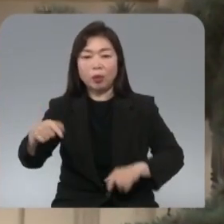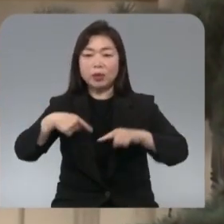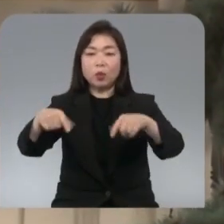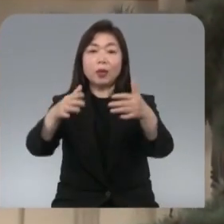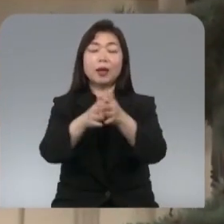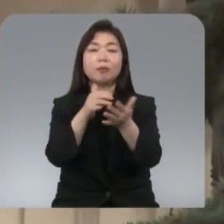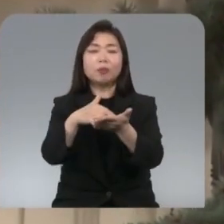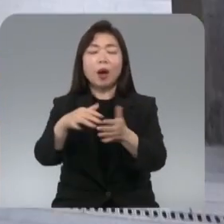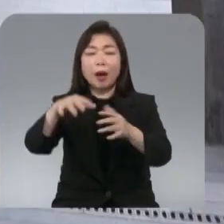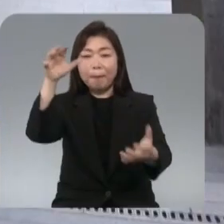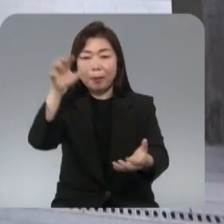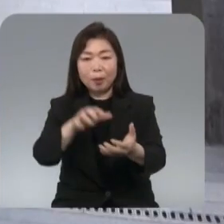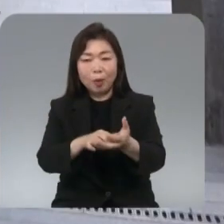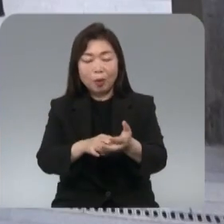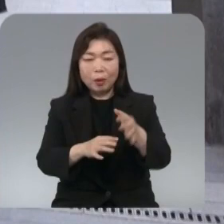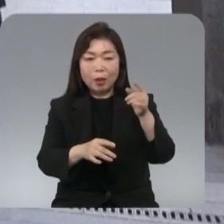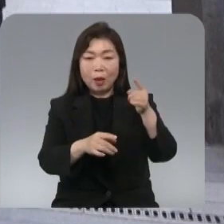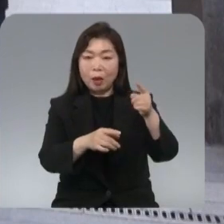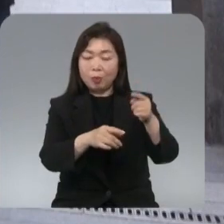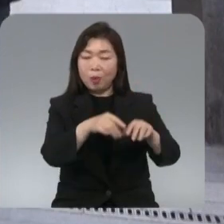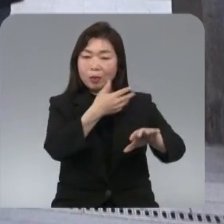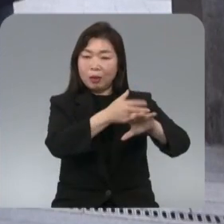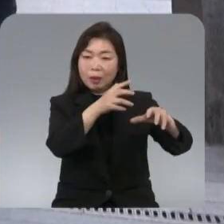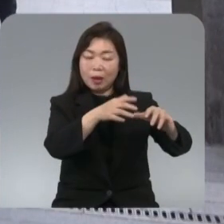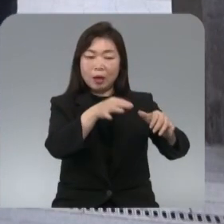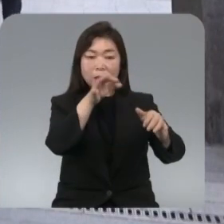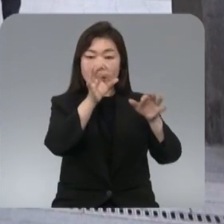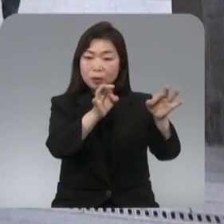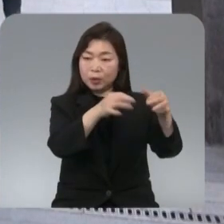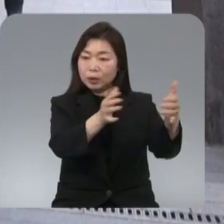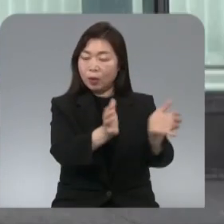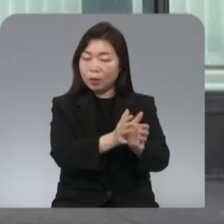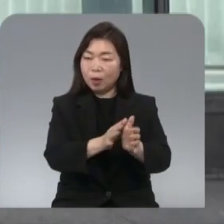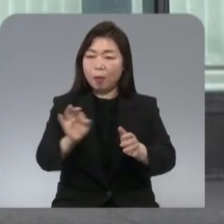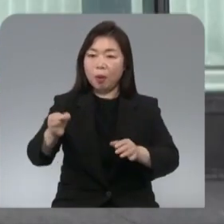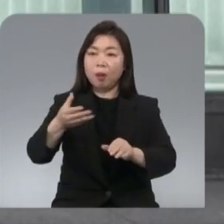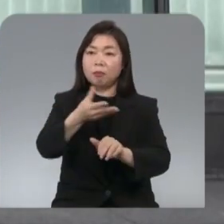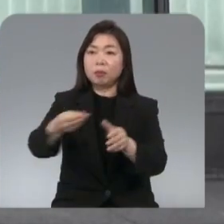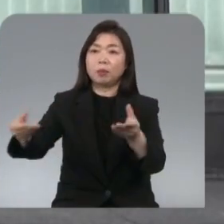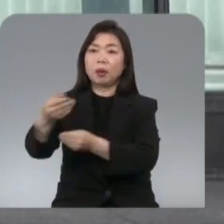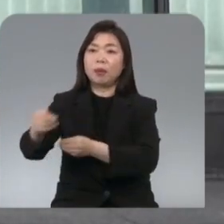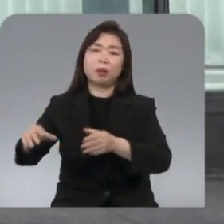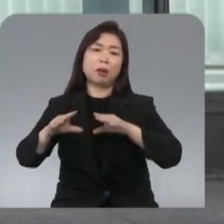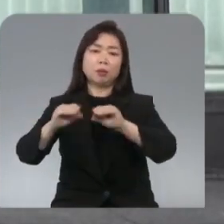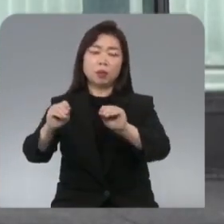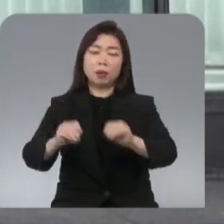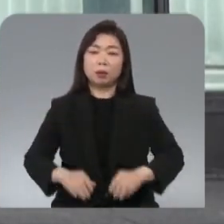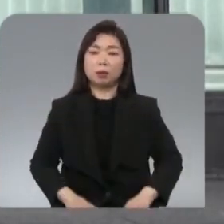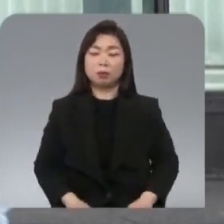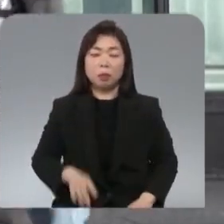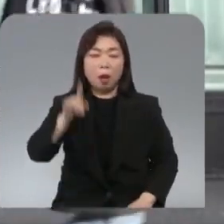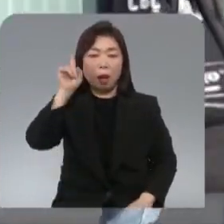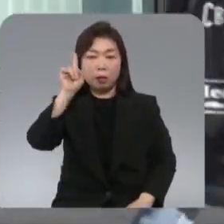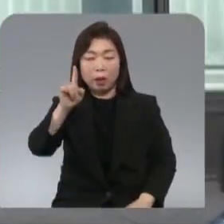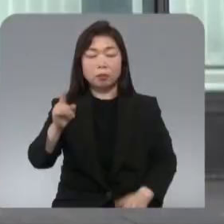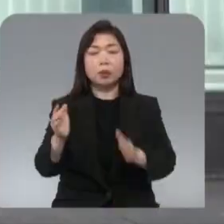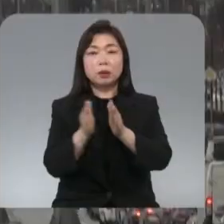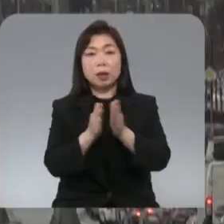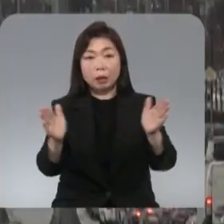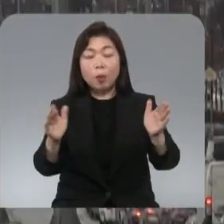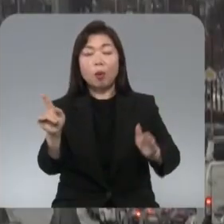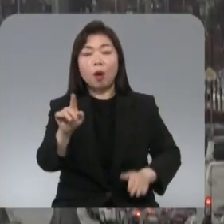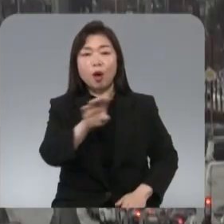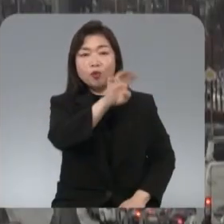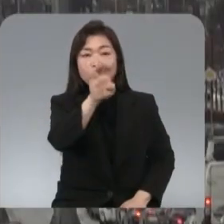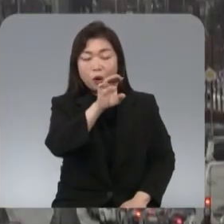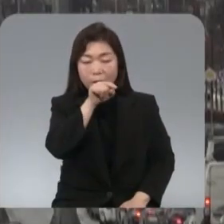대해 서방 금융기관으로부터 부채 차입을 전면 중단한다고 밝혔습니다. 당장 내일부터 유럽이나